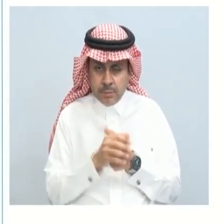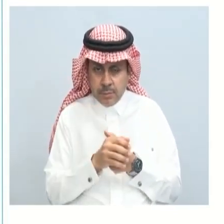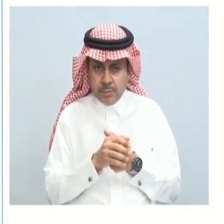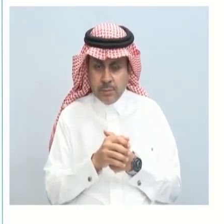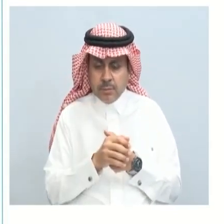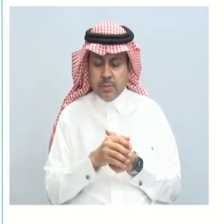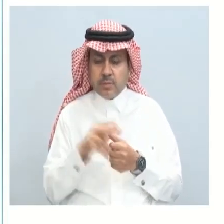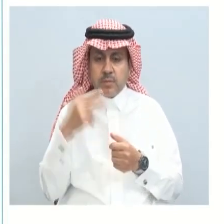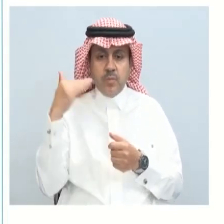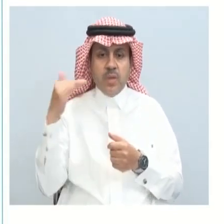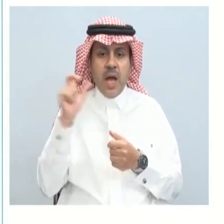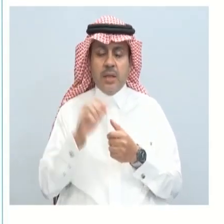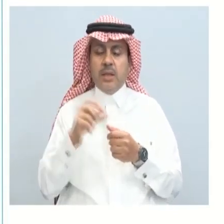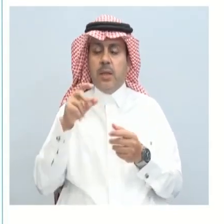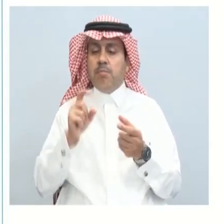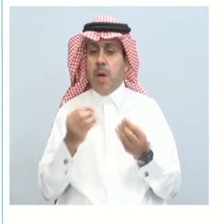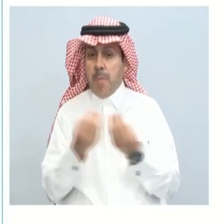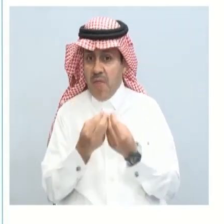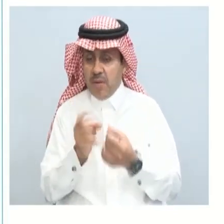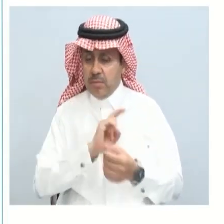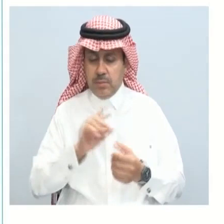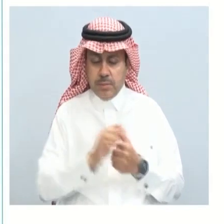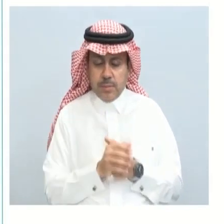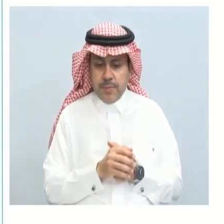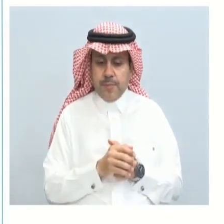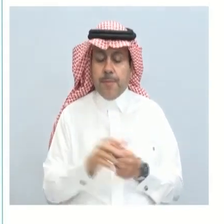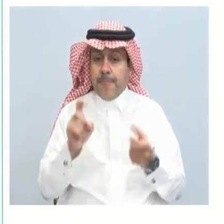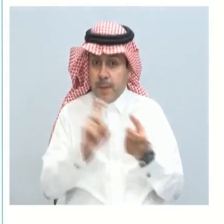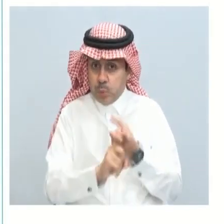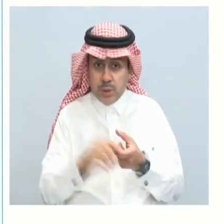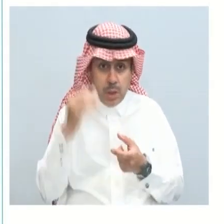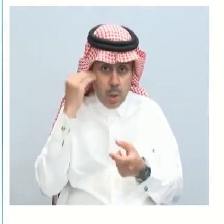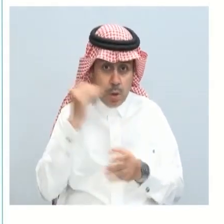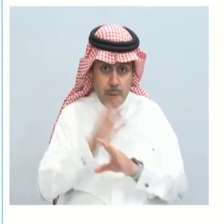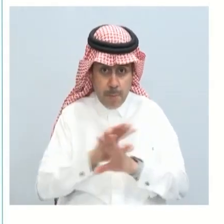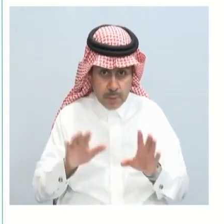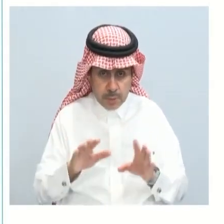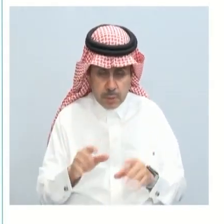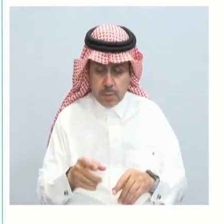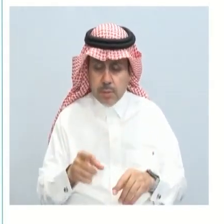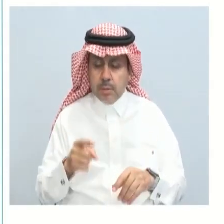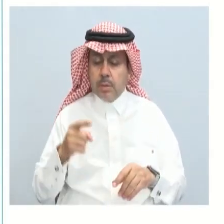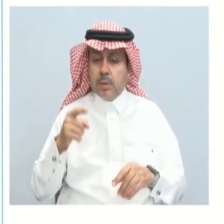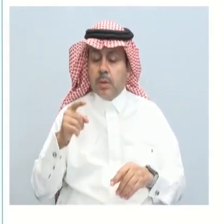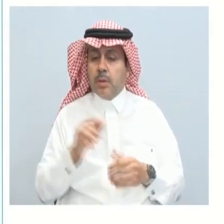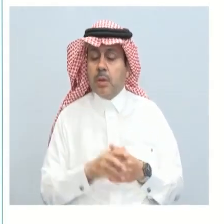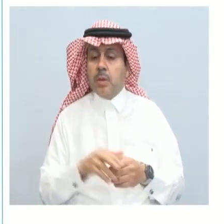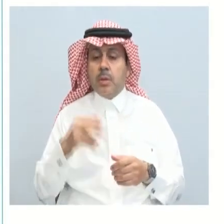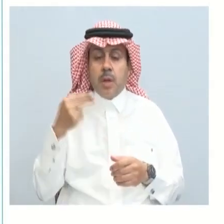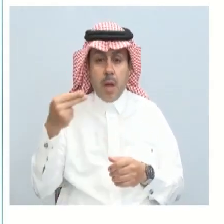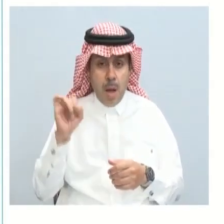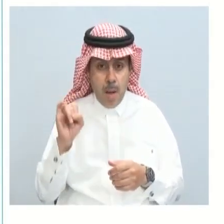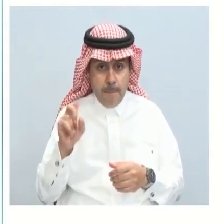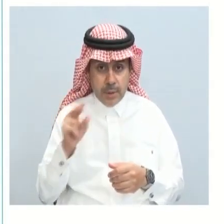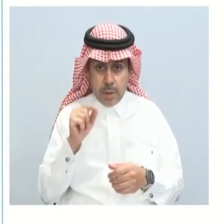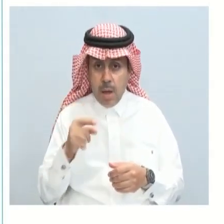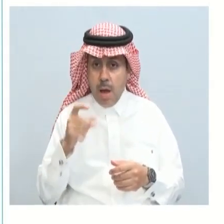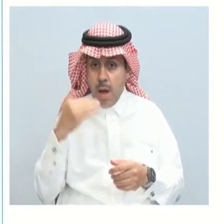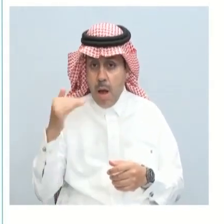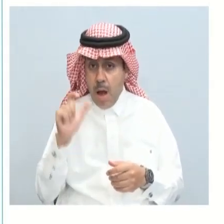بين المراه وخالتها فاذا تزوج امراه فلا يجوز ان يتزوج عمتها ولا